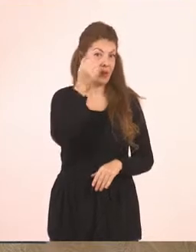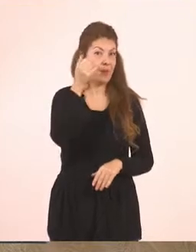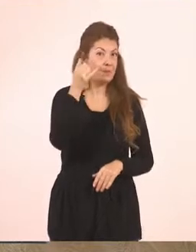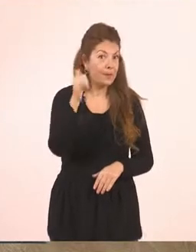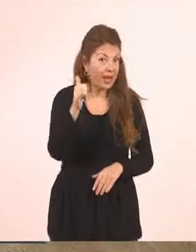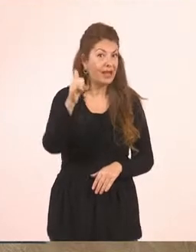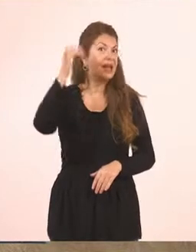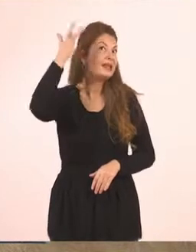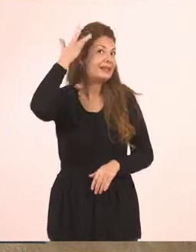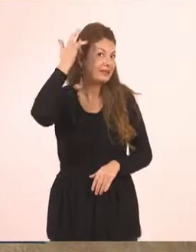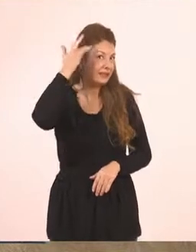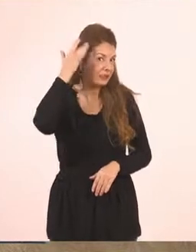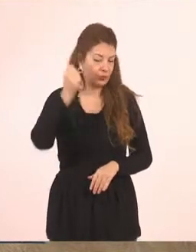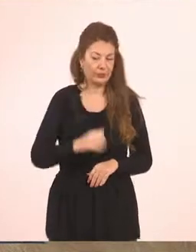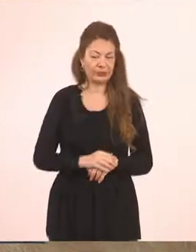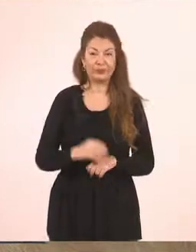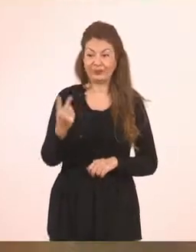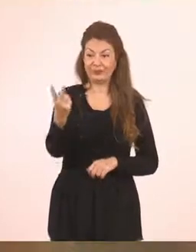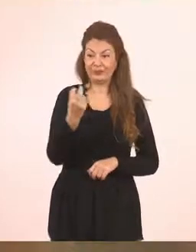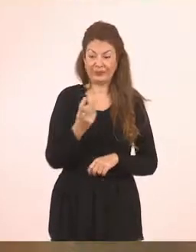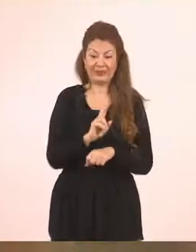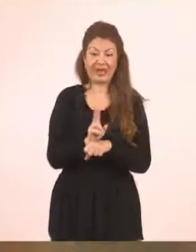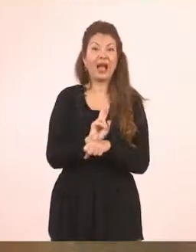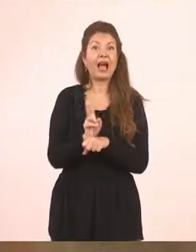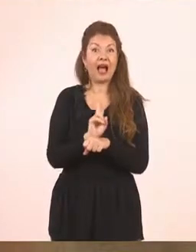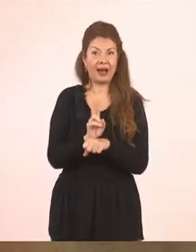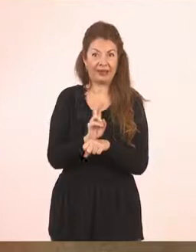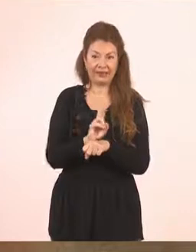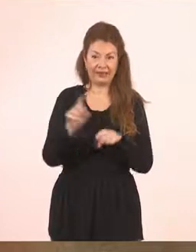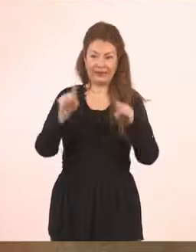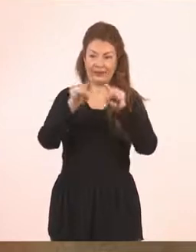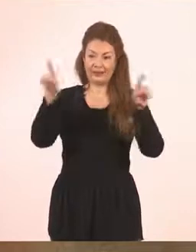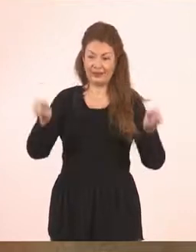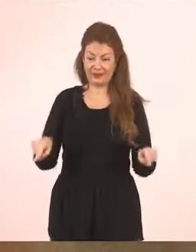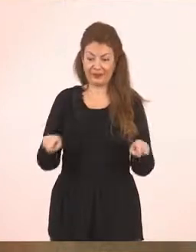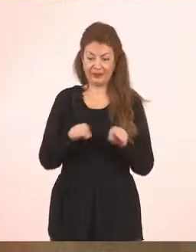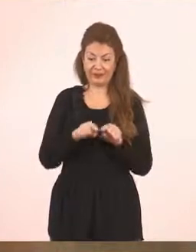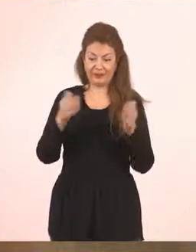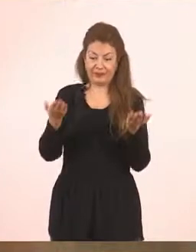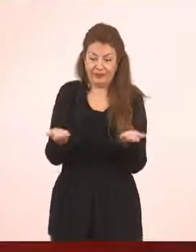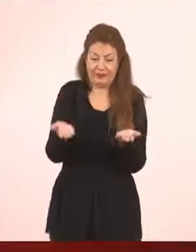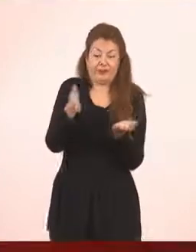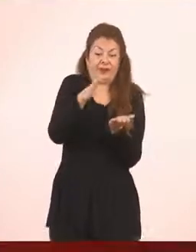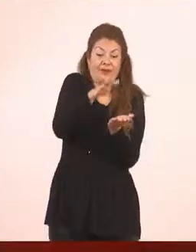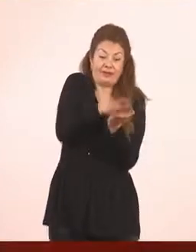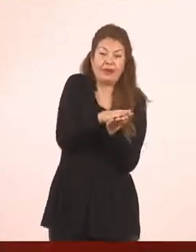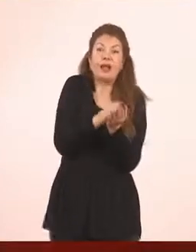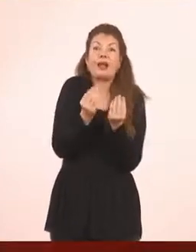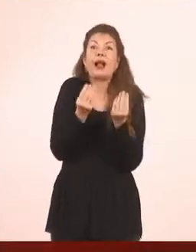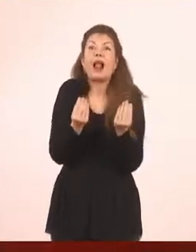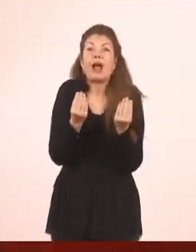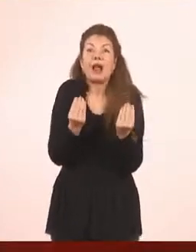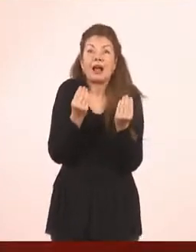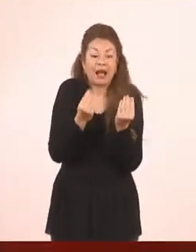κίτρινο. Θα πάρουμε ένα χαρτί. Ναι. Θα το διπλώσουμε πολύ πολύ καλά.